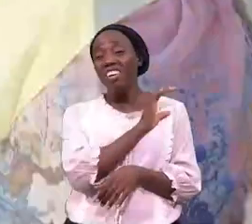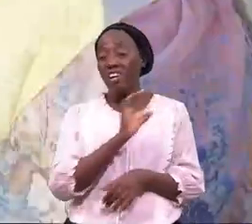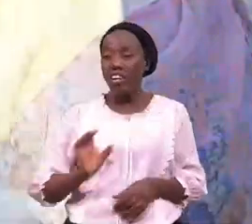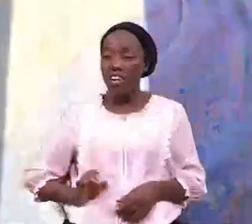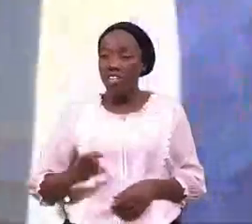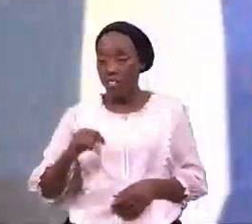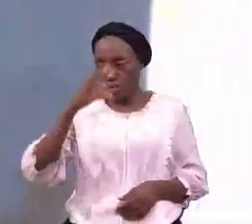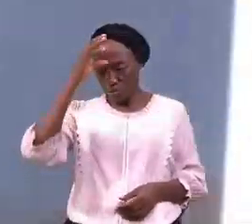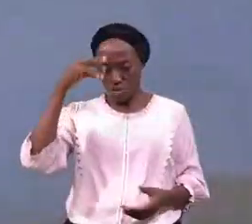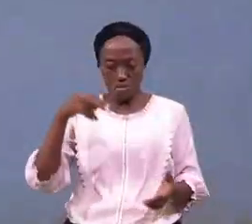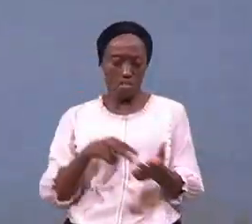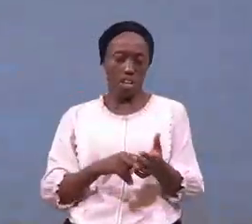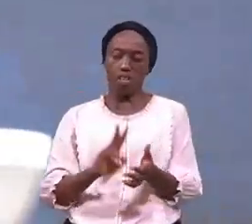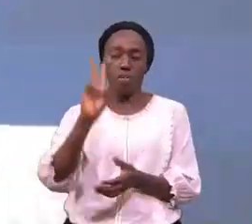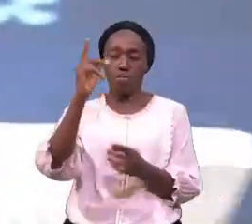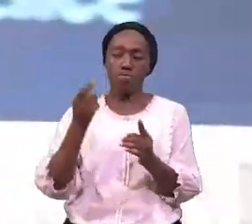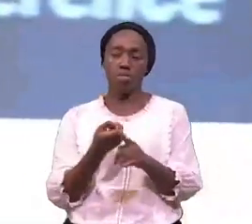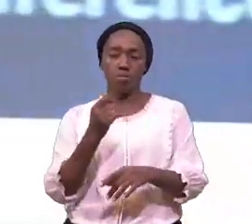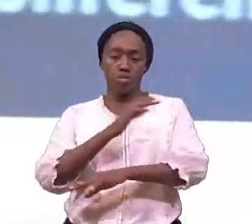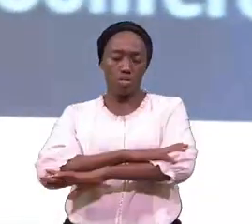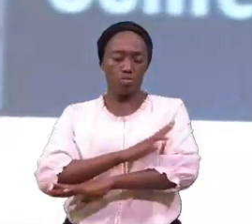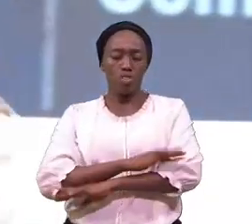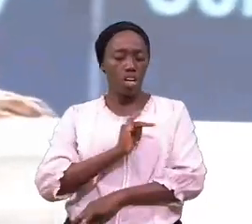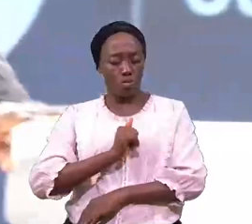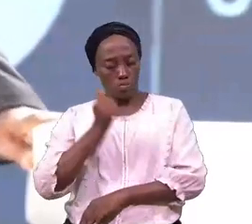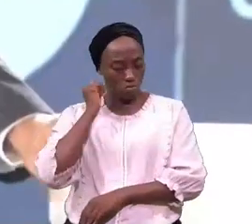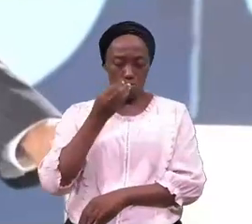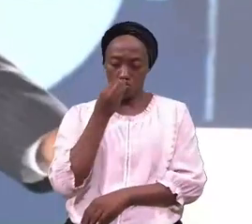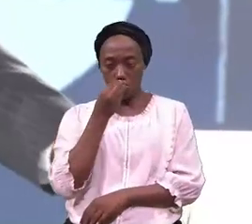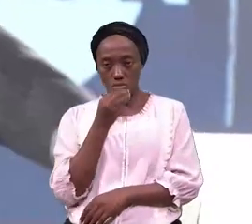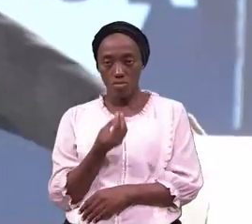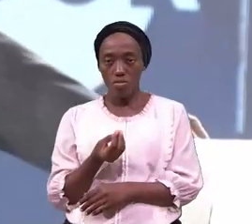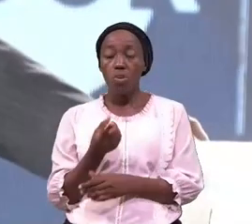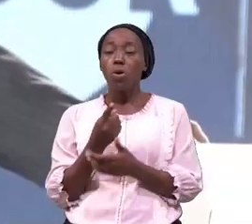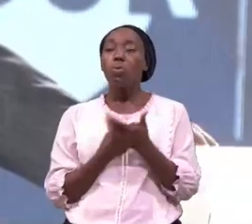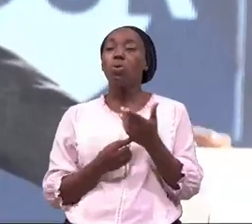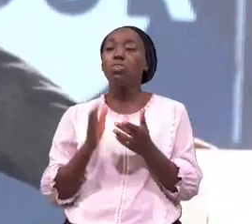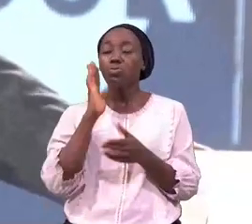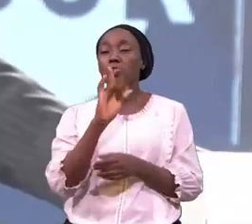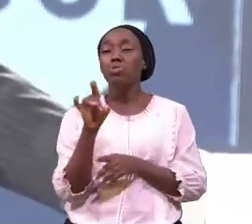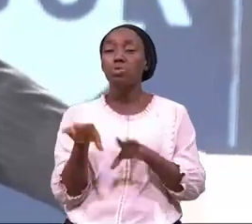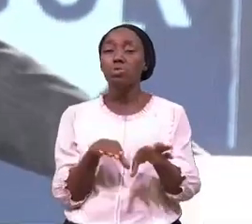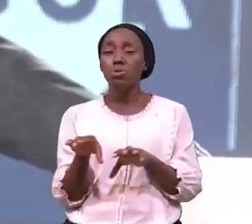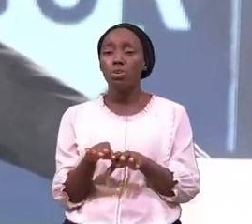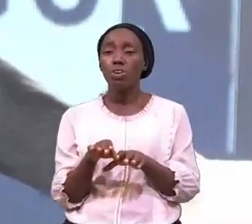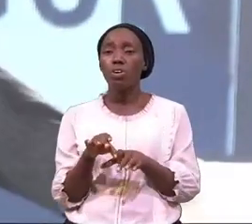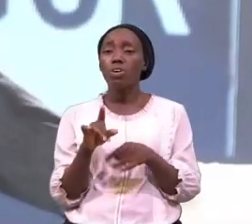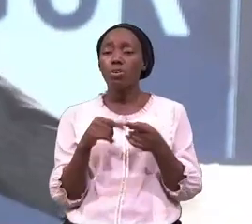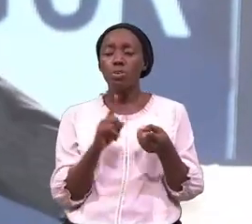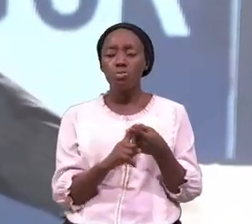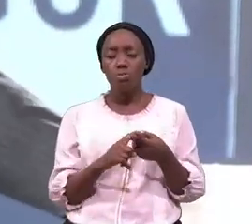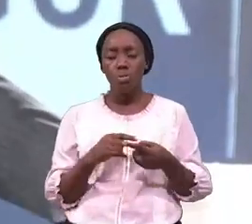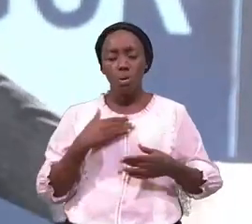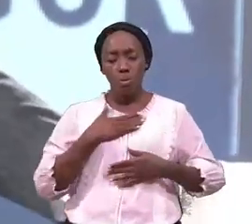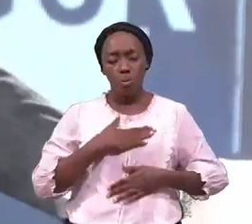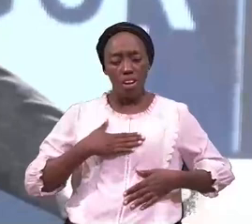Et le garçon se lève de la table. Je ne veux pas manger. Qu'est-ce que tu vas faire? Est-ce que tu veux plaire à